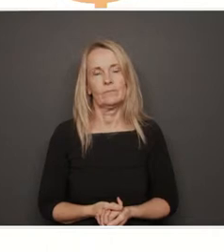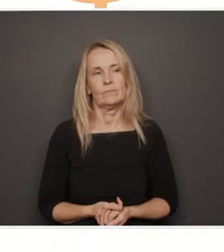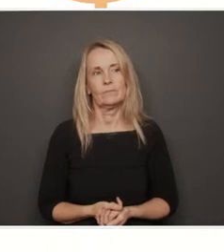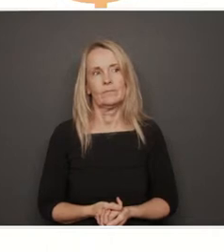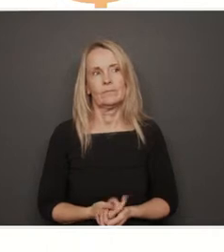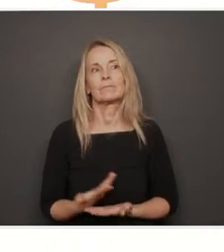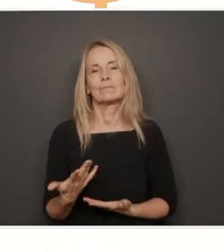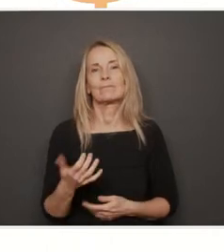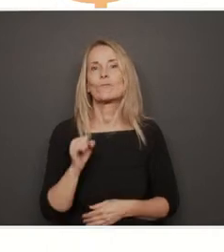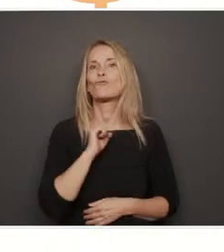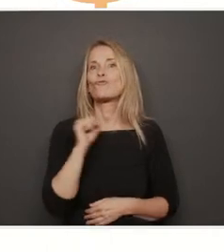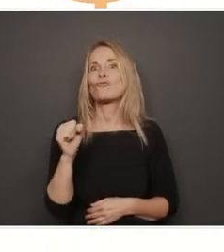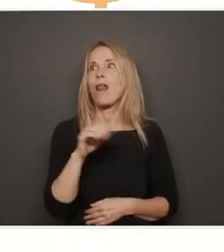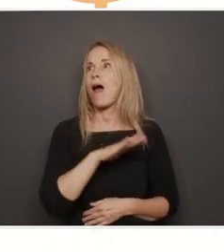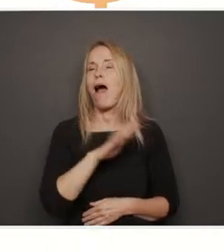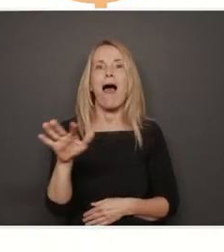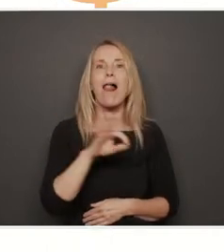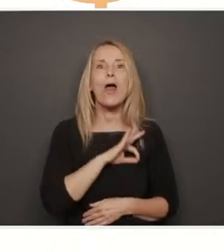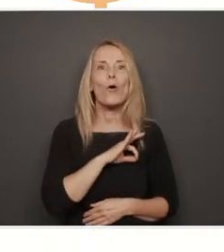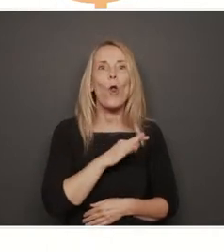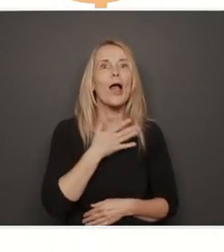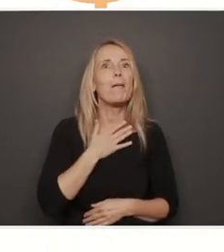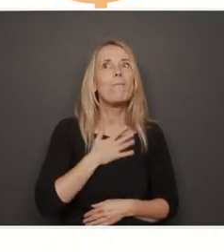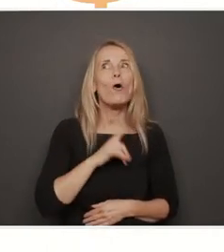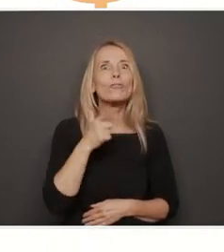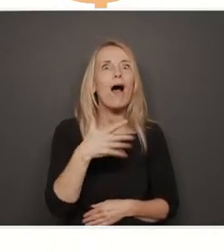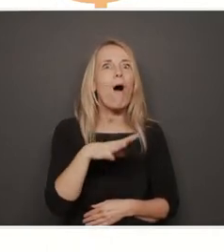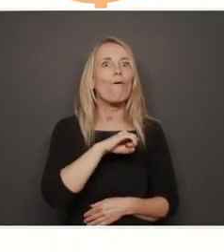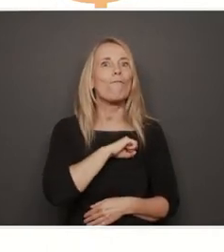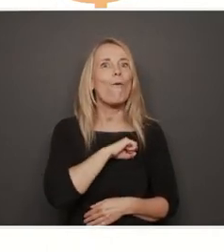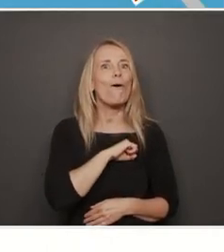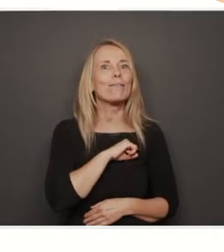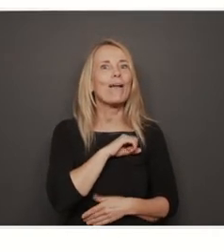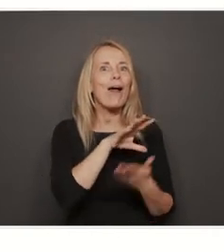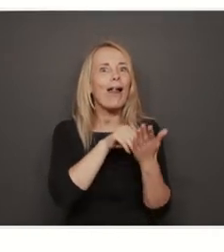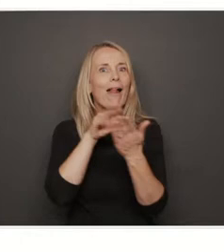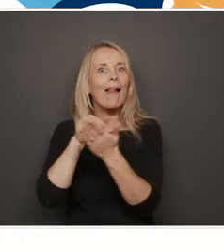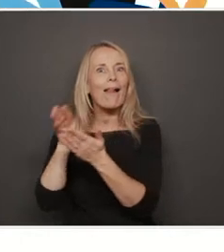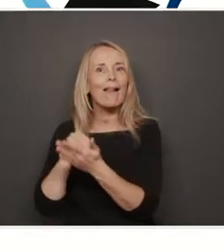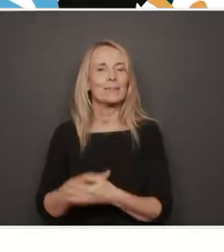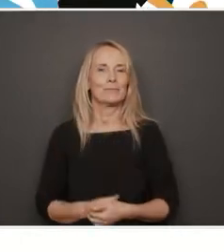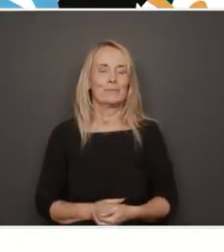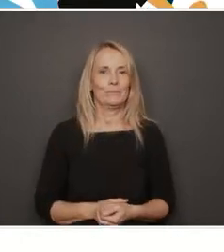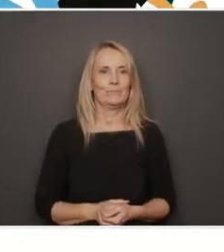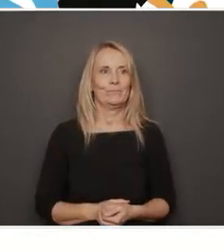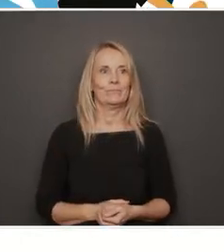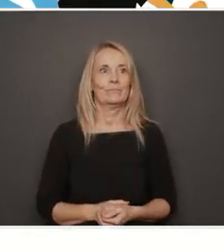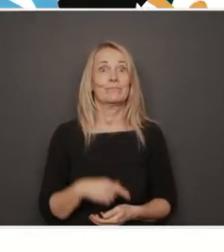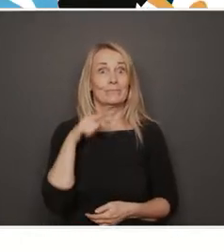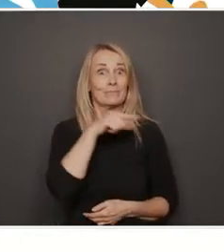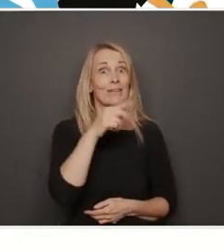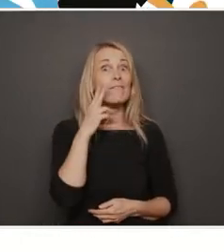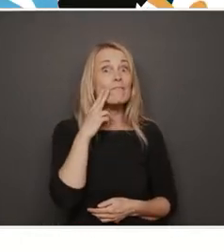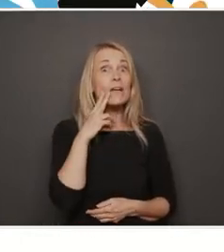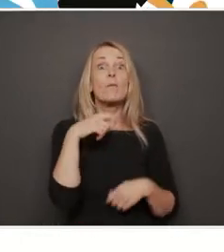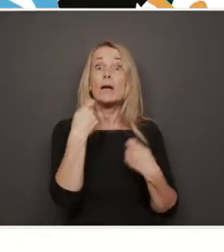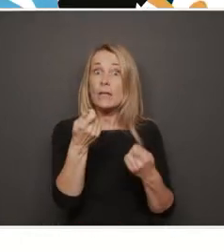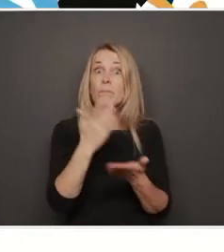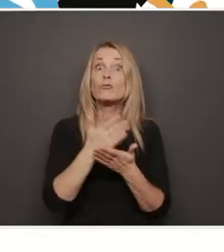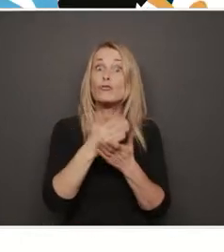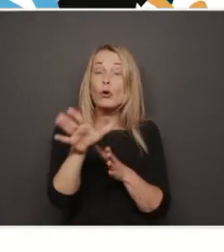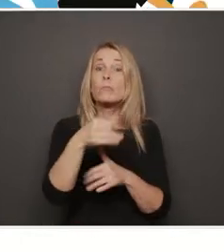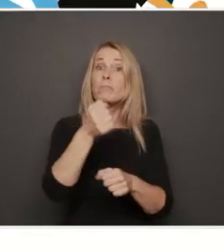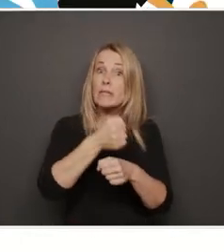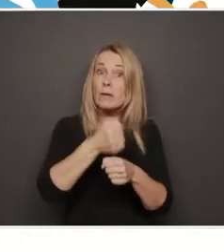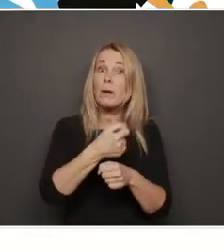Schnell möchten alle Kollegen diese Vorteile nicht mehr missen. In diesem Unternehmen gibt es bereits eine